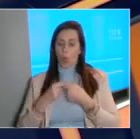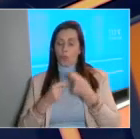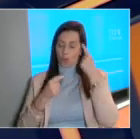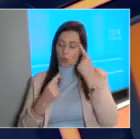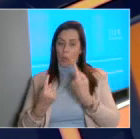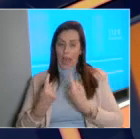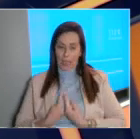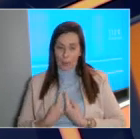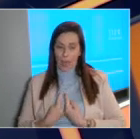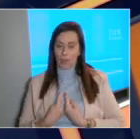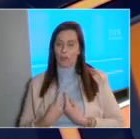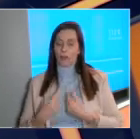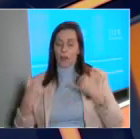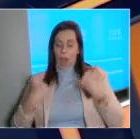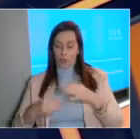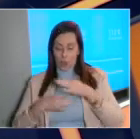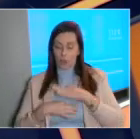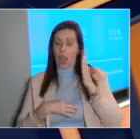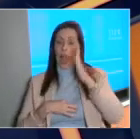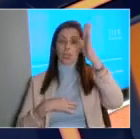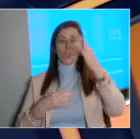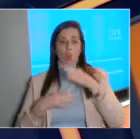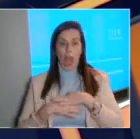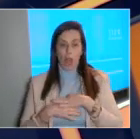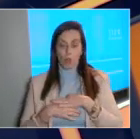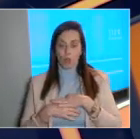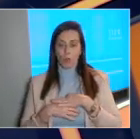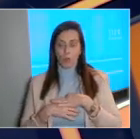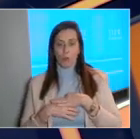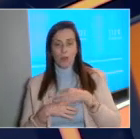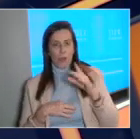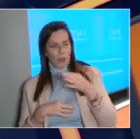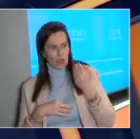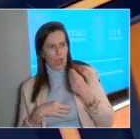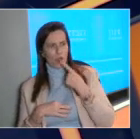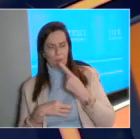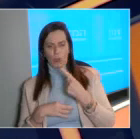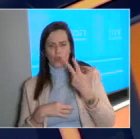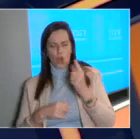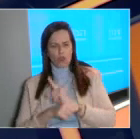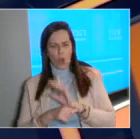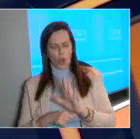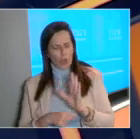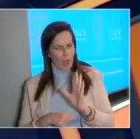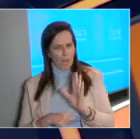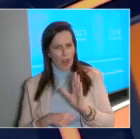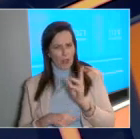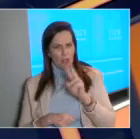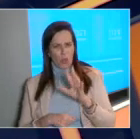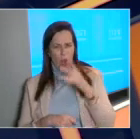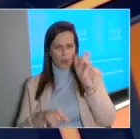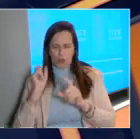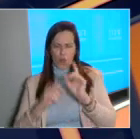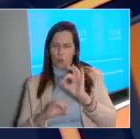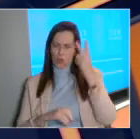שדואג לעצמנו, להווה שלנו, לעתיד שלנו. מושיק, אבל שנייה, אנחנו מדברים פה איזה 3 דקות, אבל אתה יודע, יש אולי